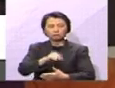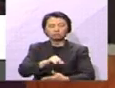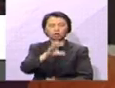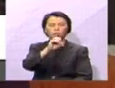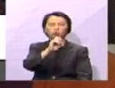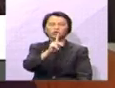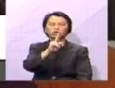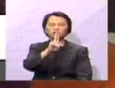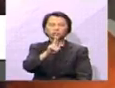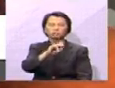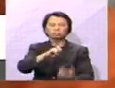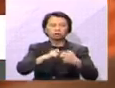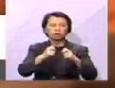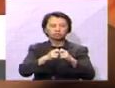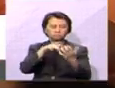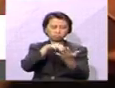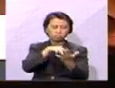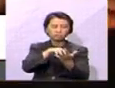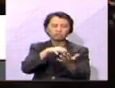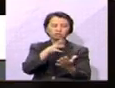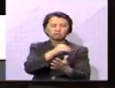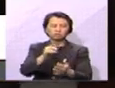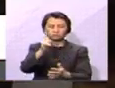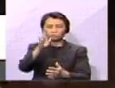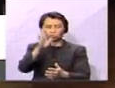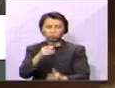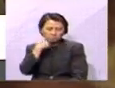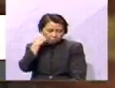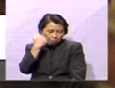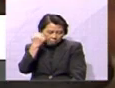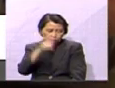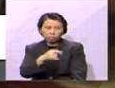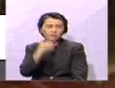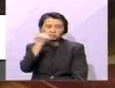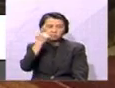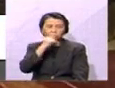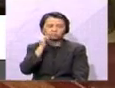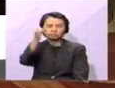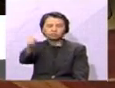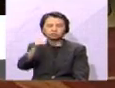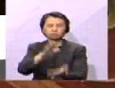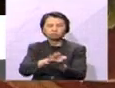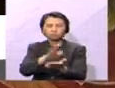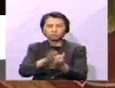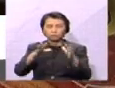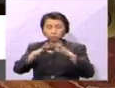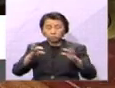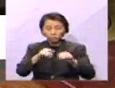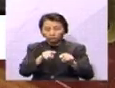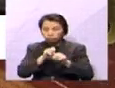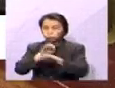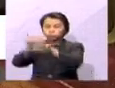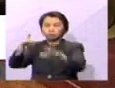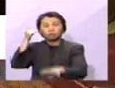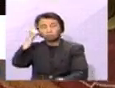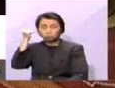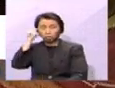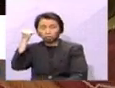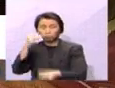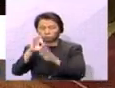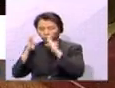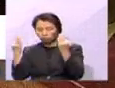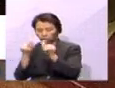kurang upaya masalah pembelajaran dan seorang yang pemalu serta enggan keeskolah kisah tular itu diketahui mereka